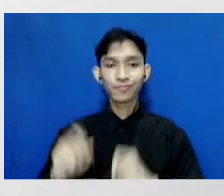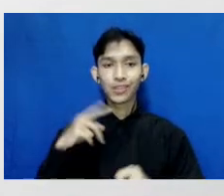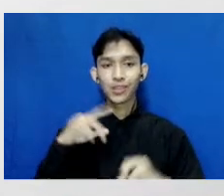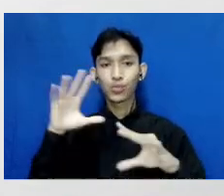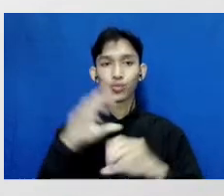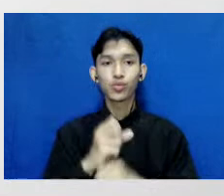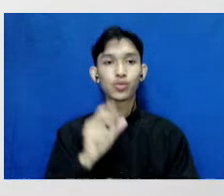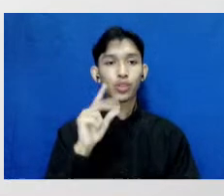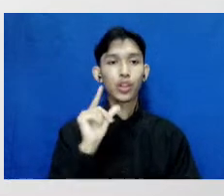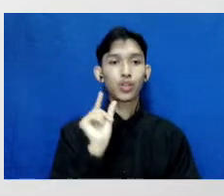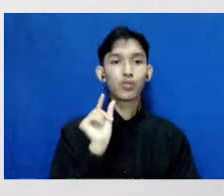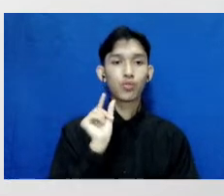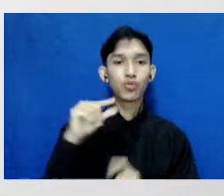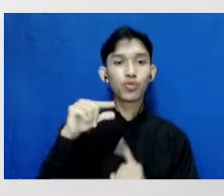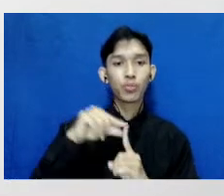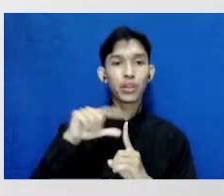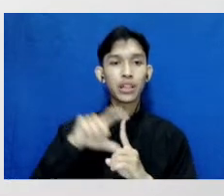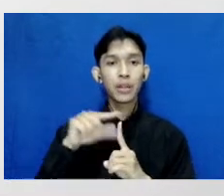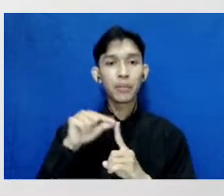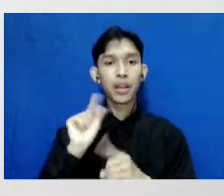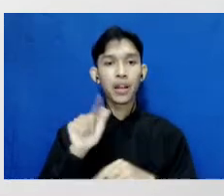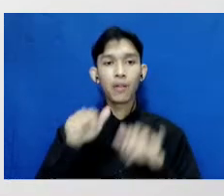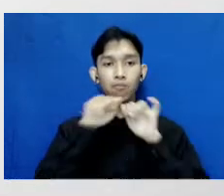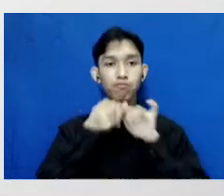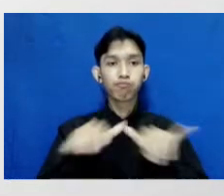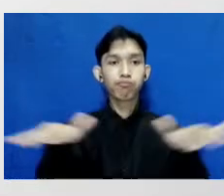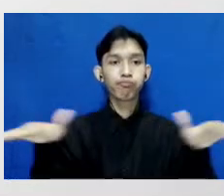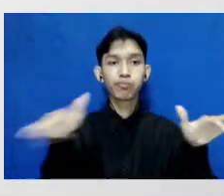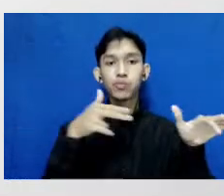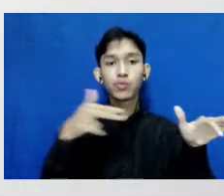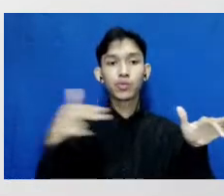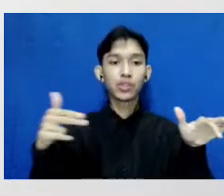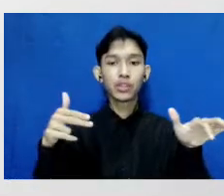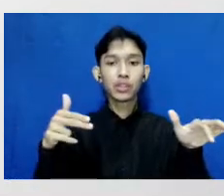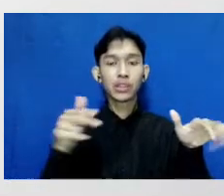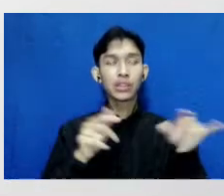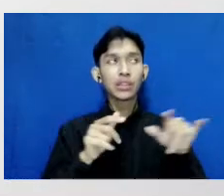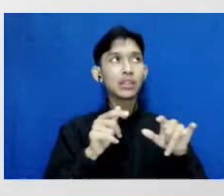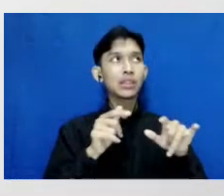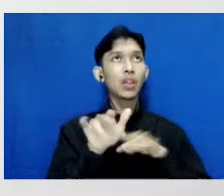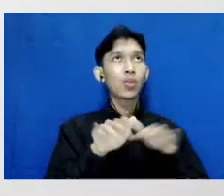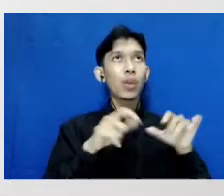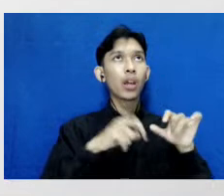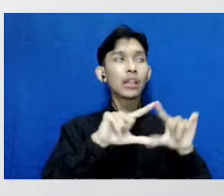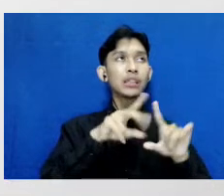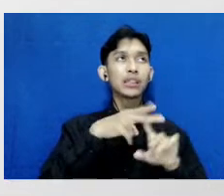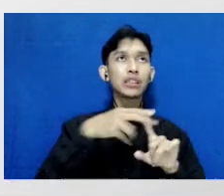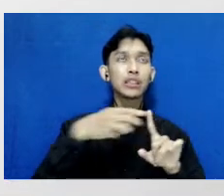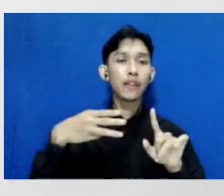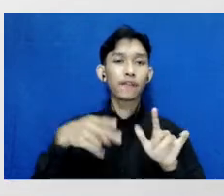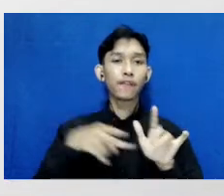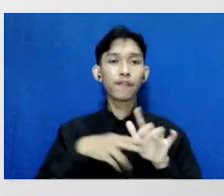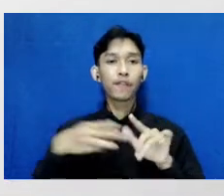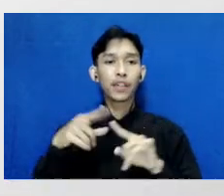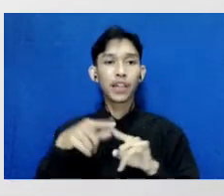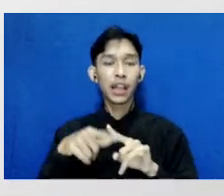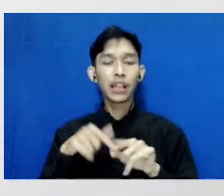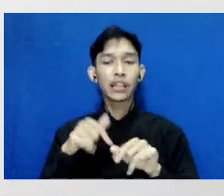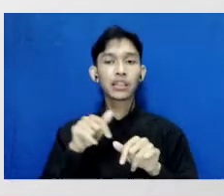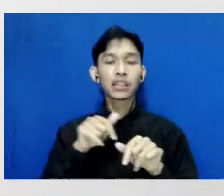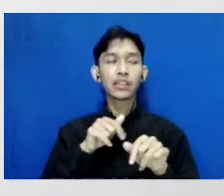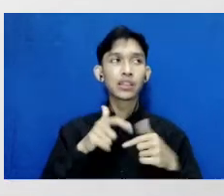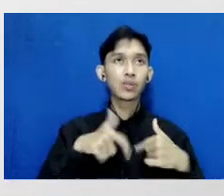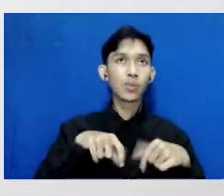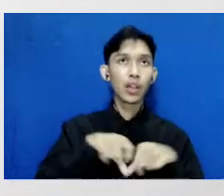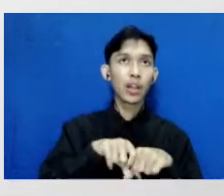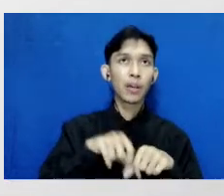kepada RUU PDP yang beredar di masyarakat versi Setnek tahun 2019, dan di sana belum ada pengaturan terkait otoritas sama